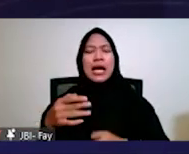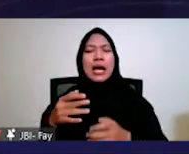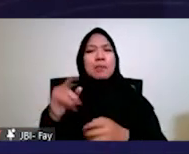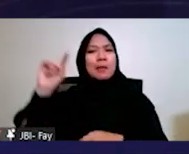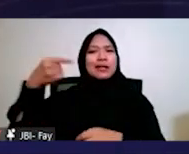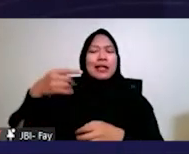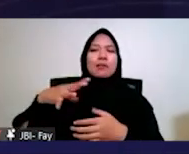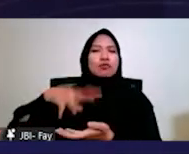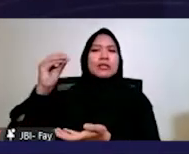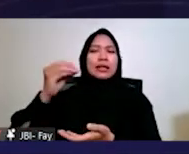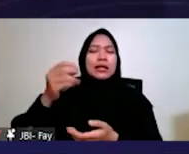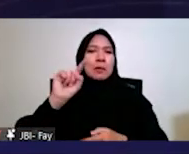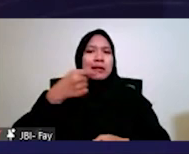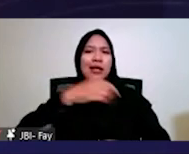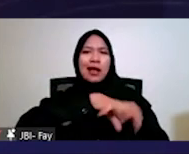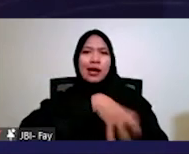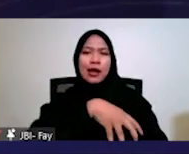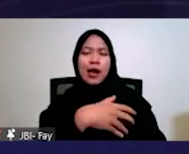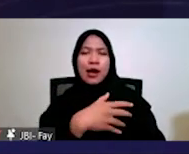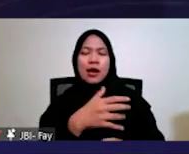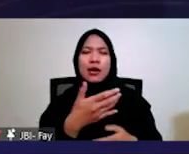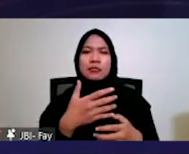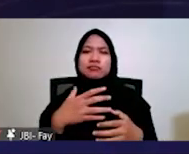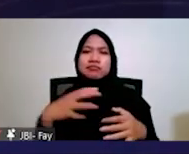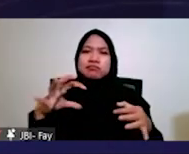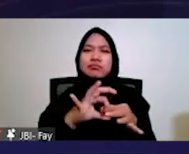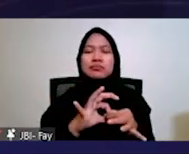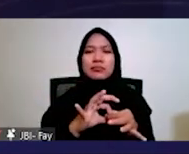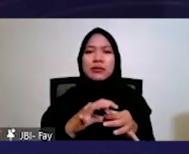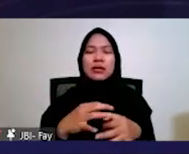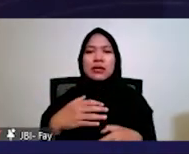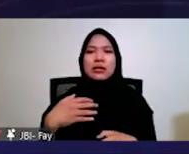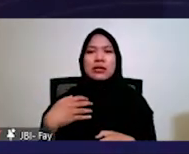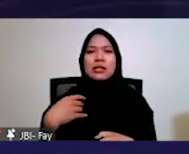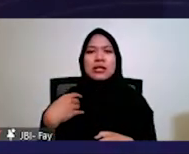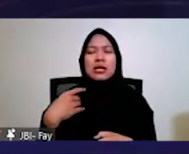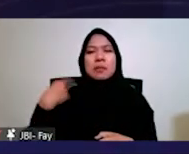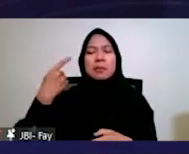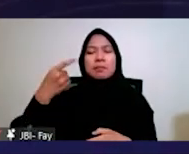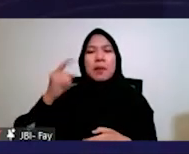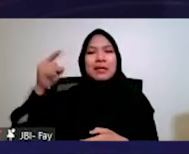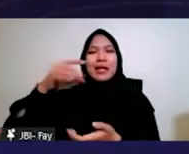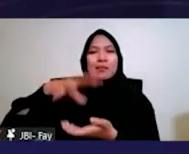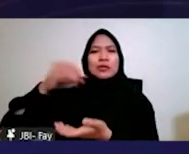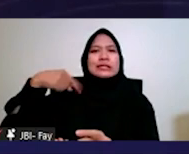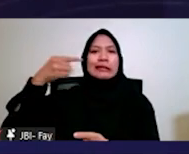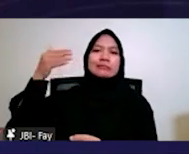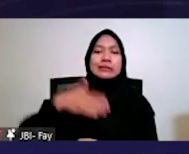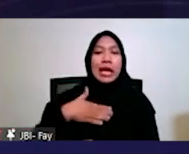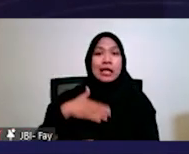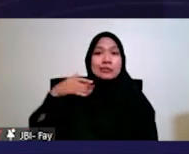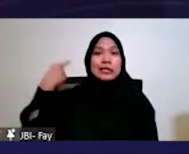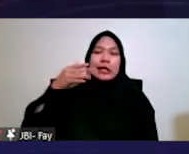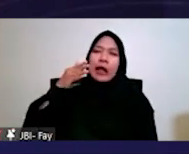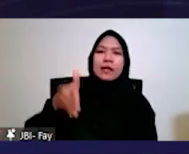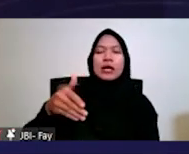pemerintah daerah dilakukan pemerintah pusat saya sering kehadiran sidang kabinet saya sering